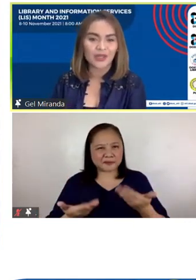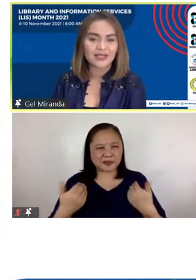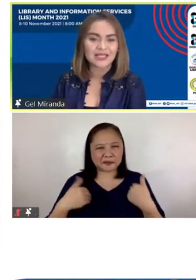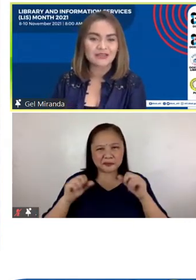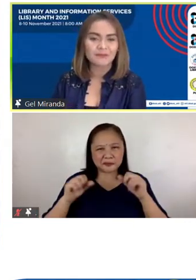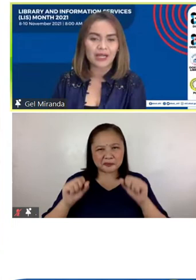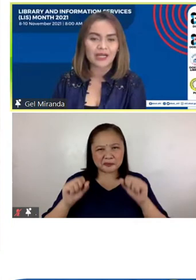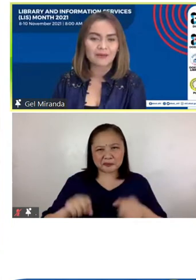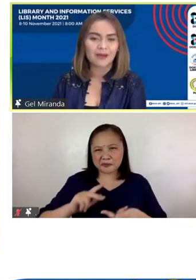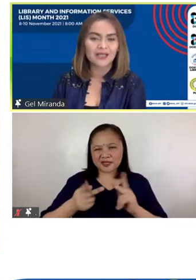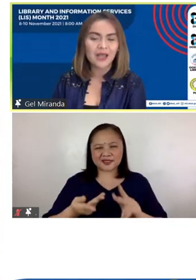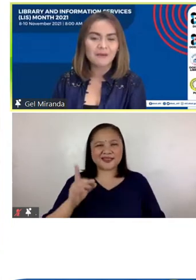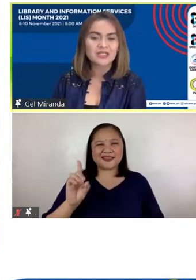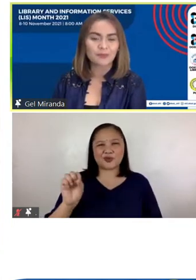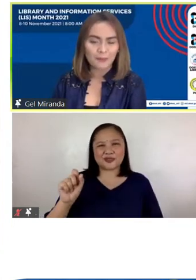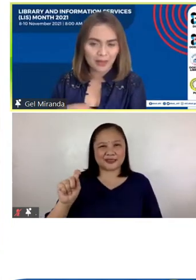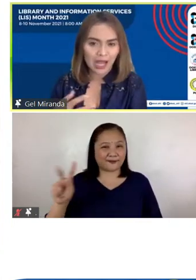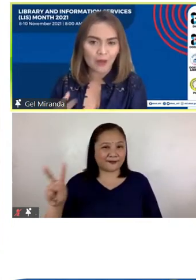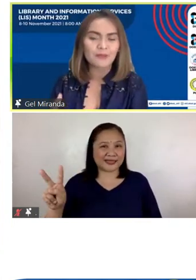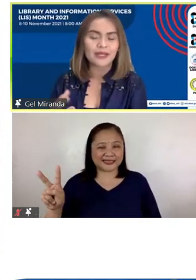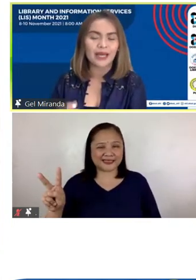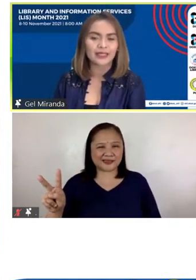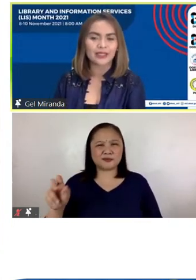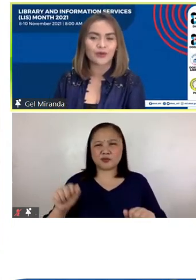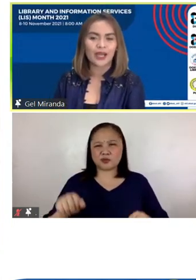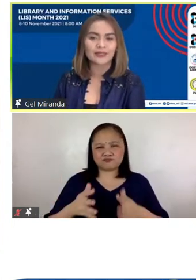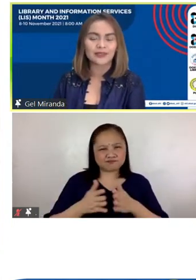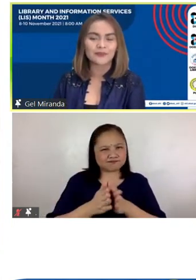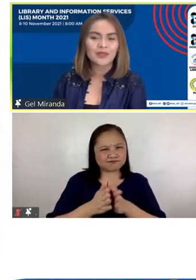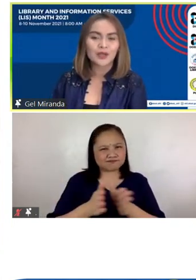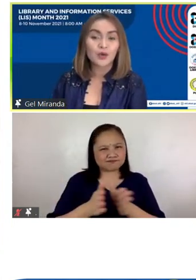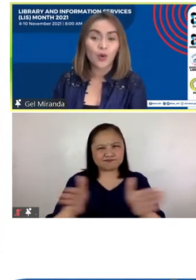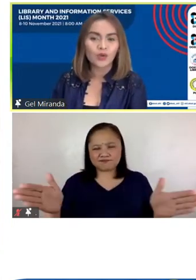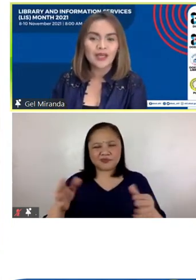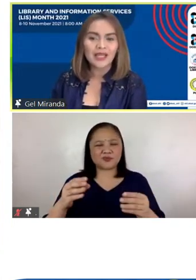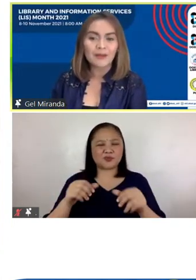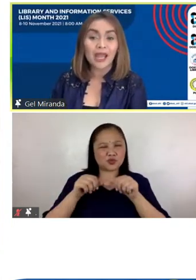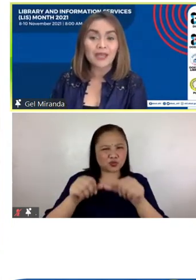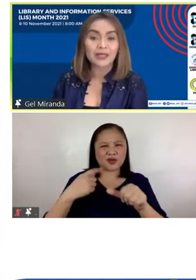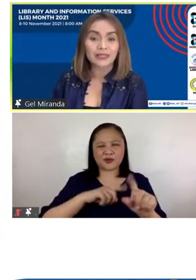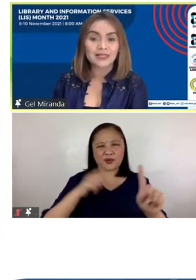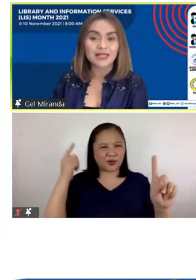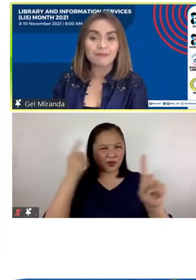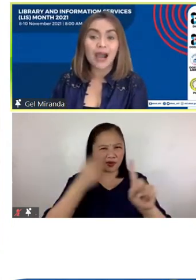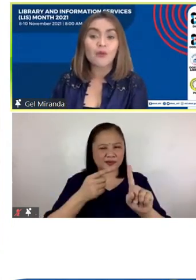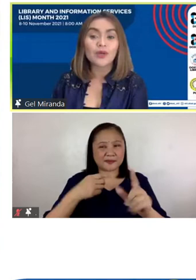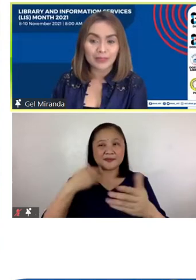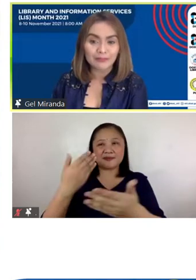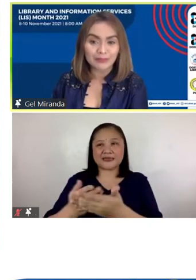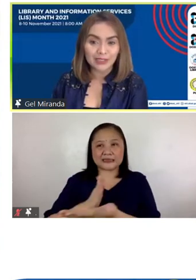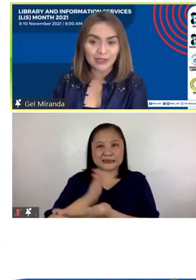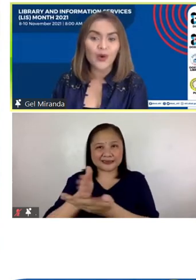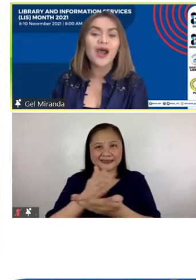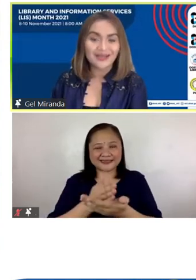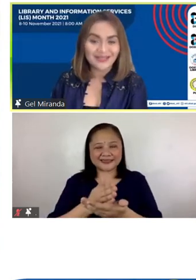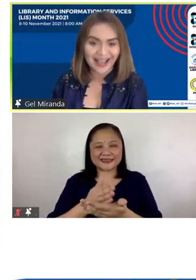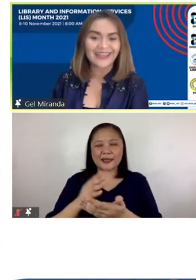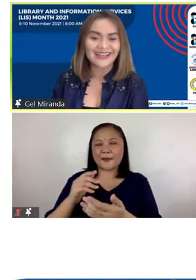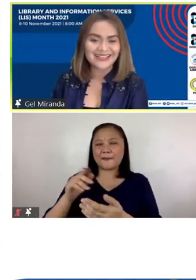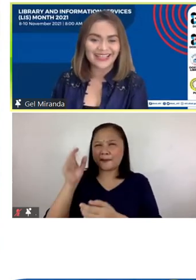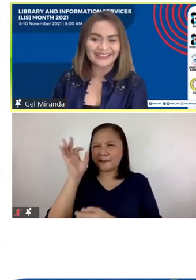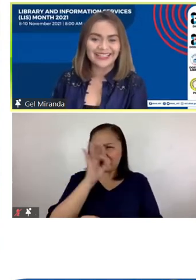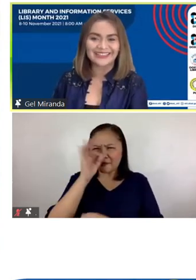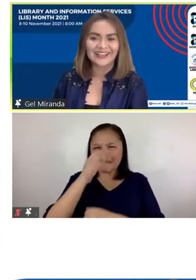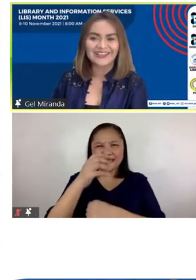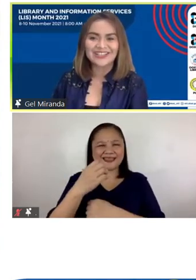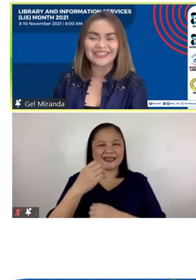sa DOST-TV para naman mas mapalawig pa natin yung ating goal na maiparating sa bawat Pilipino ang